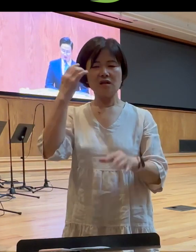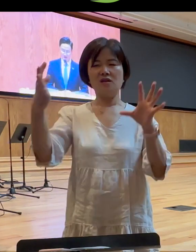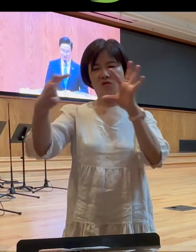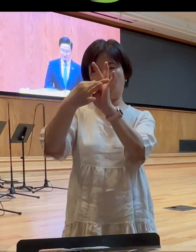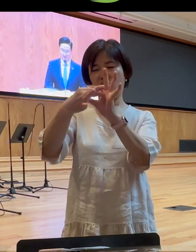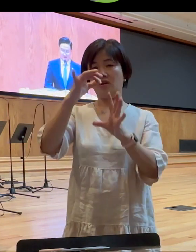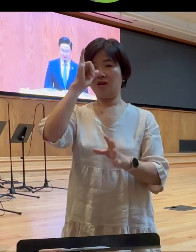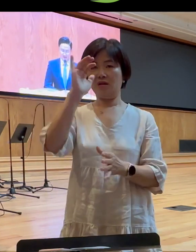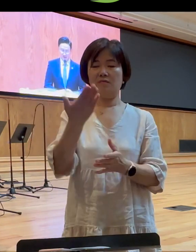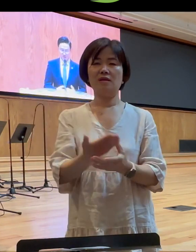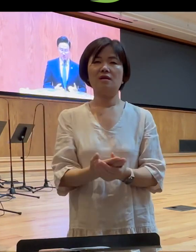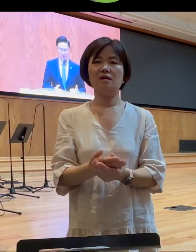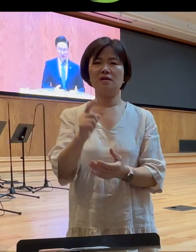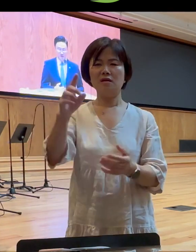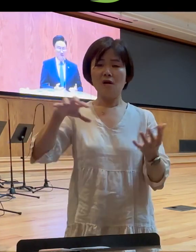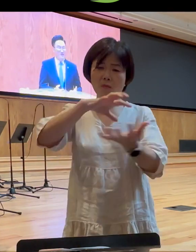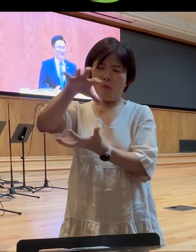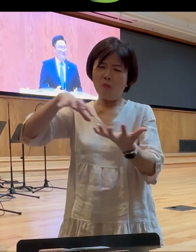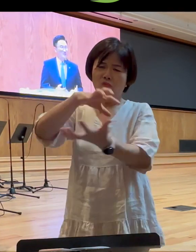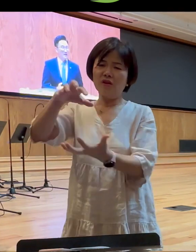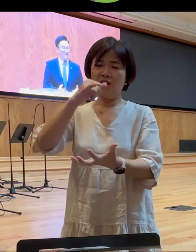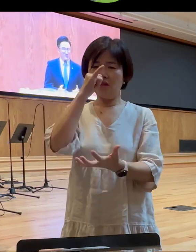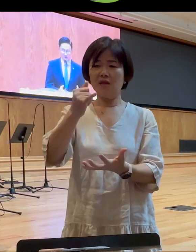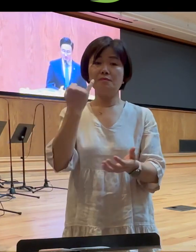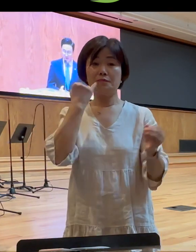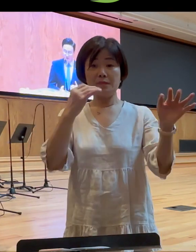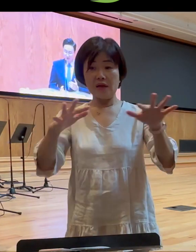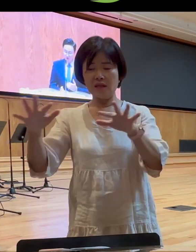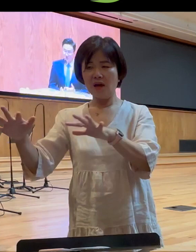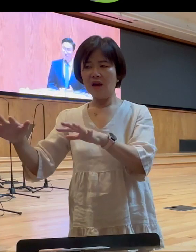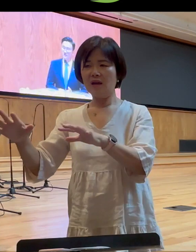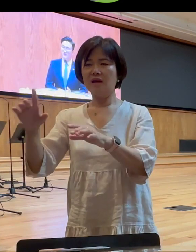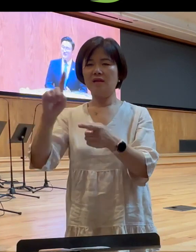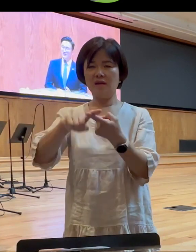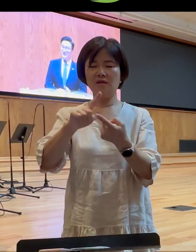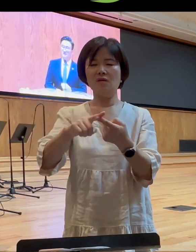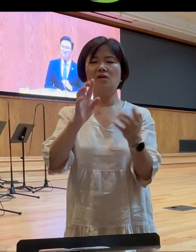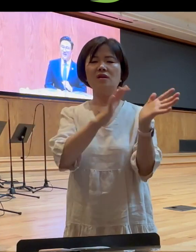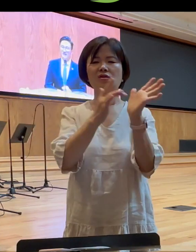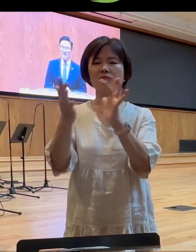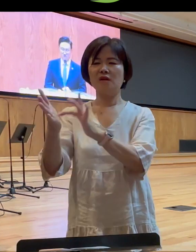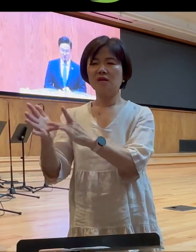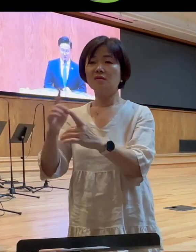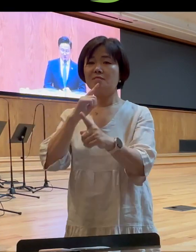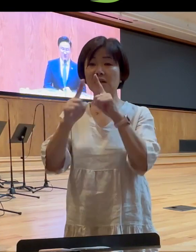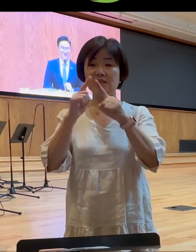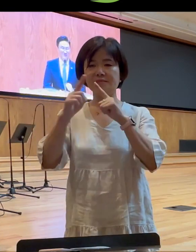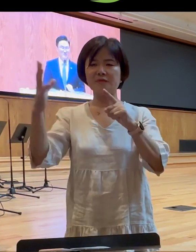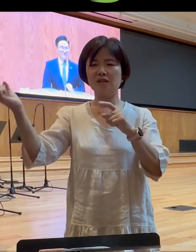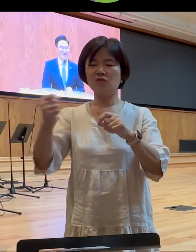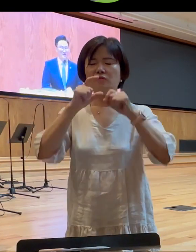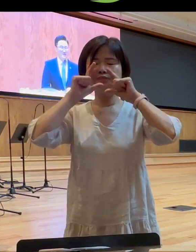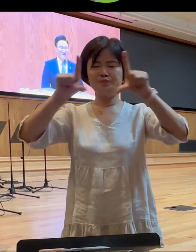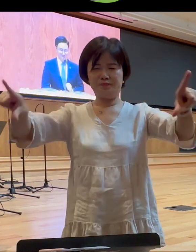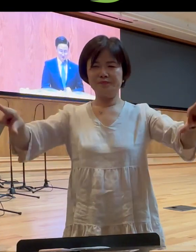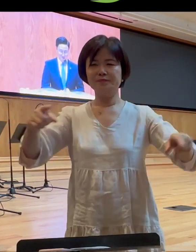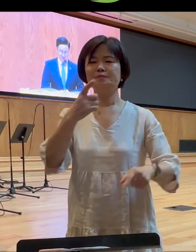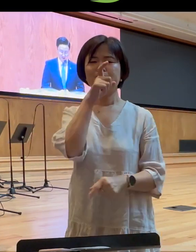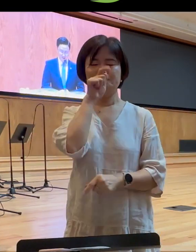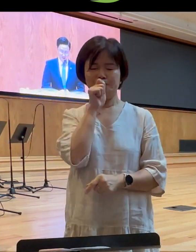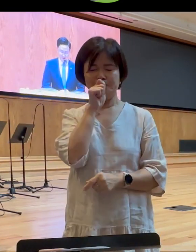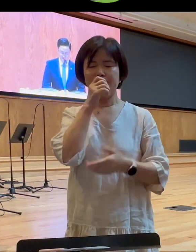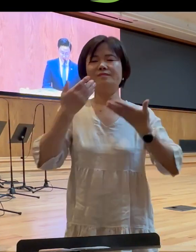것이죠. 그 폭풍이 일어나는 바다와 바람을 예수님께서는 말씀으로 잠잠하게